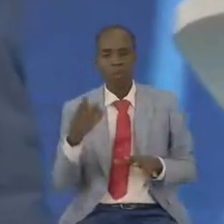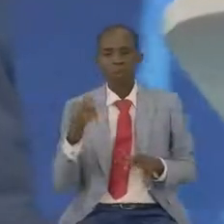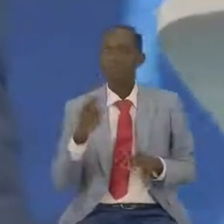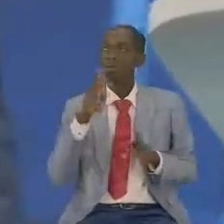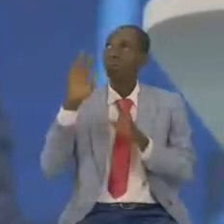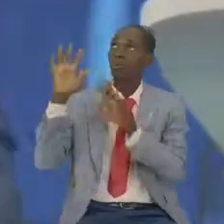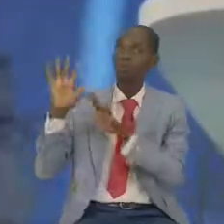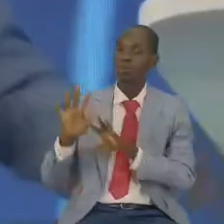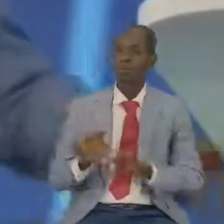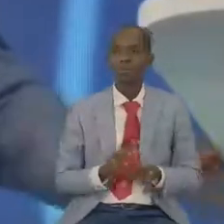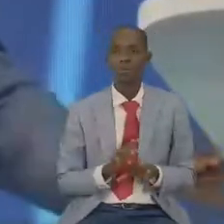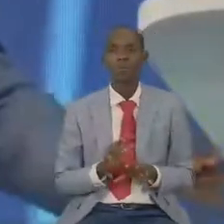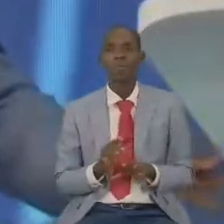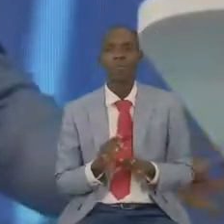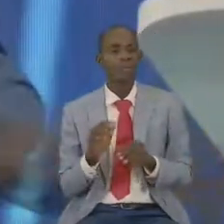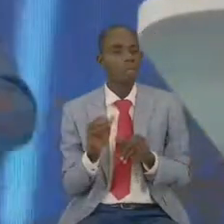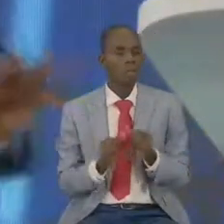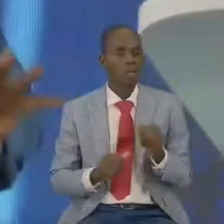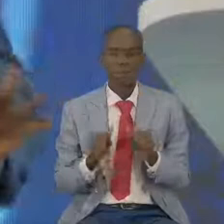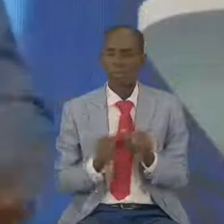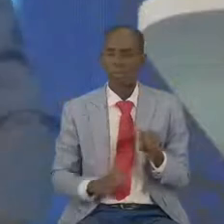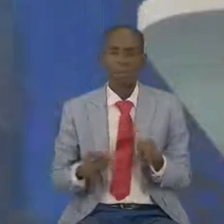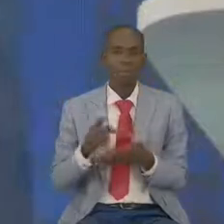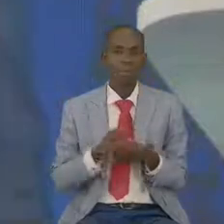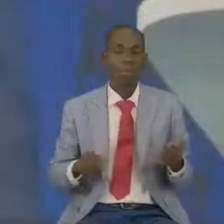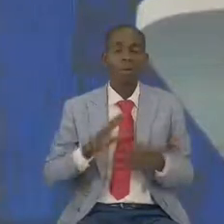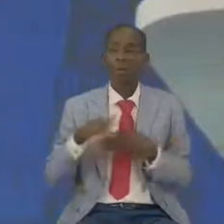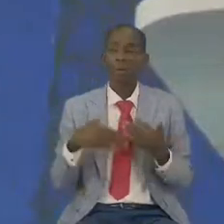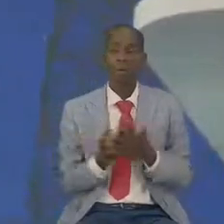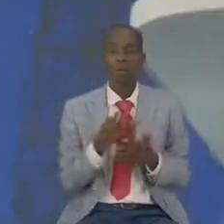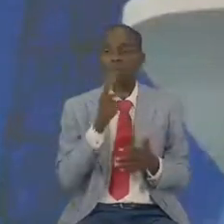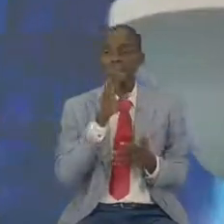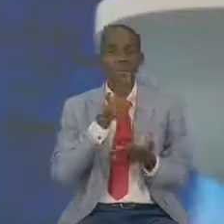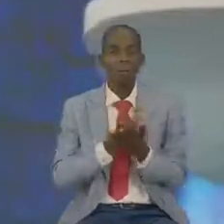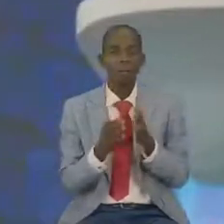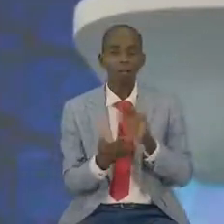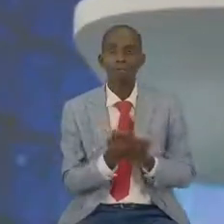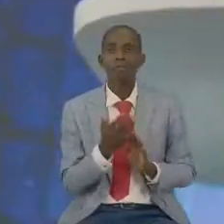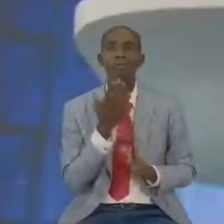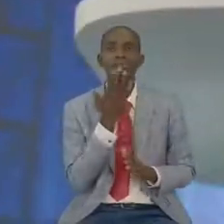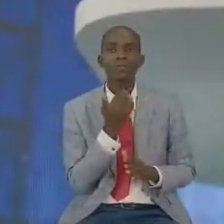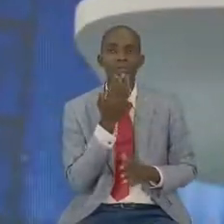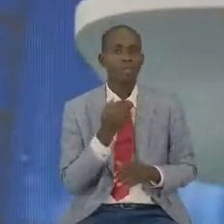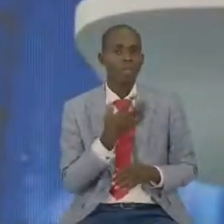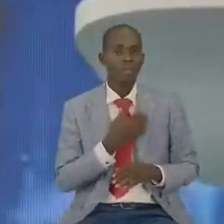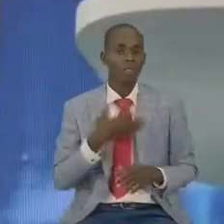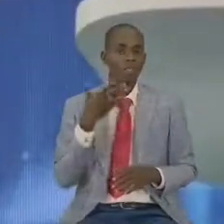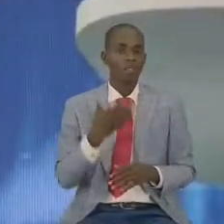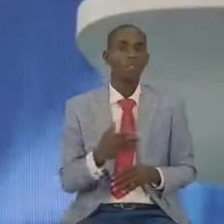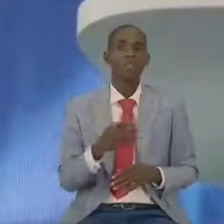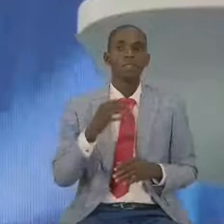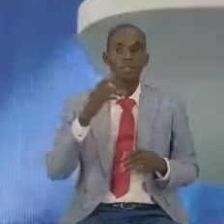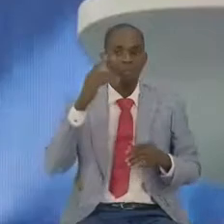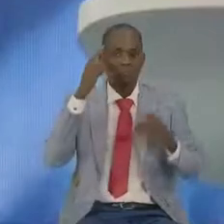d'eau, et même le puits tout. Toute l'eau est devenue douce. Ce fut là que l'Éternel donna